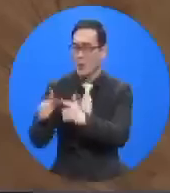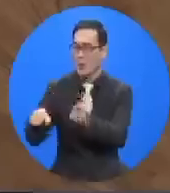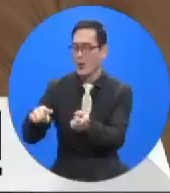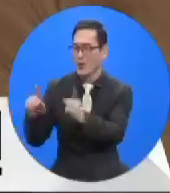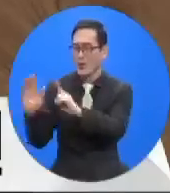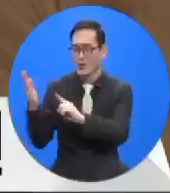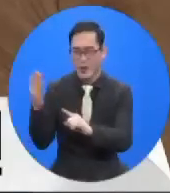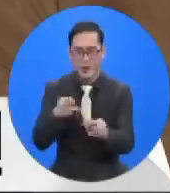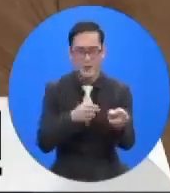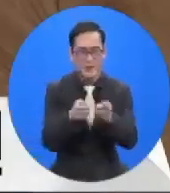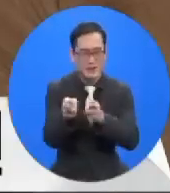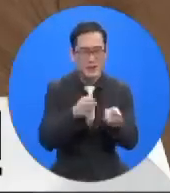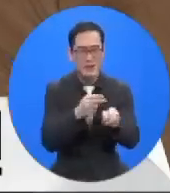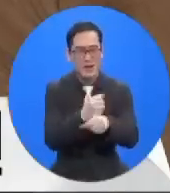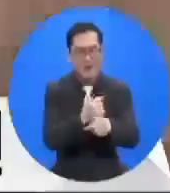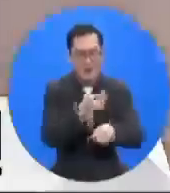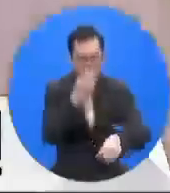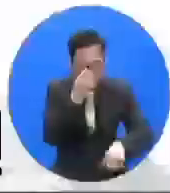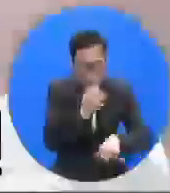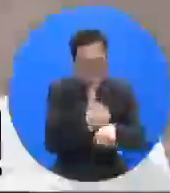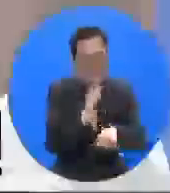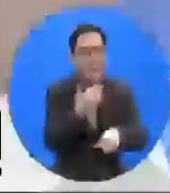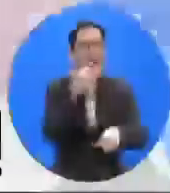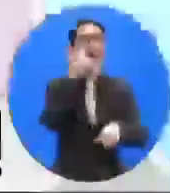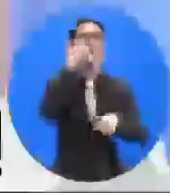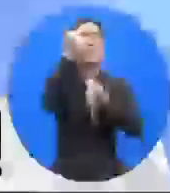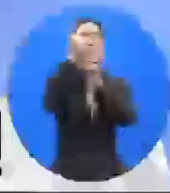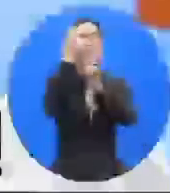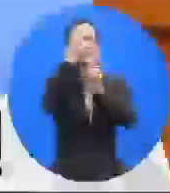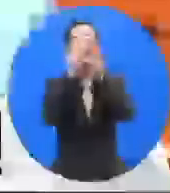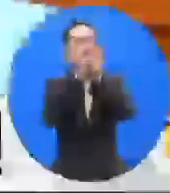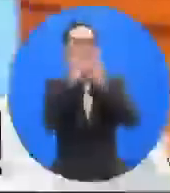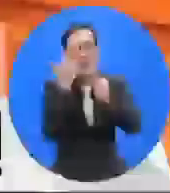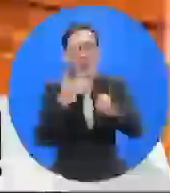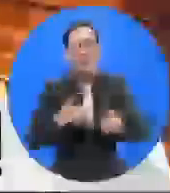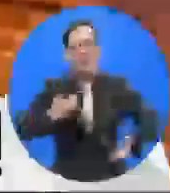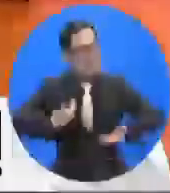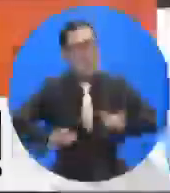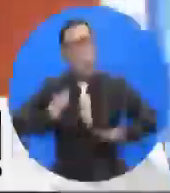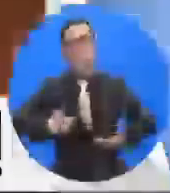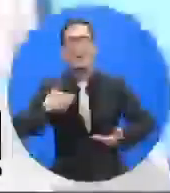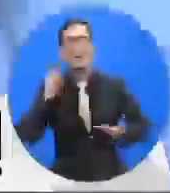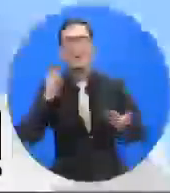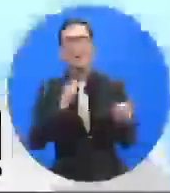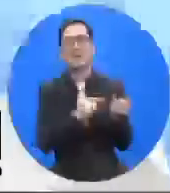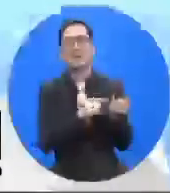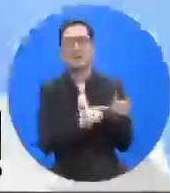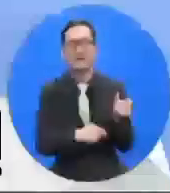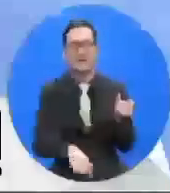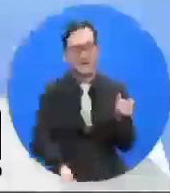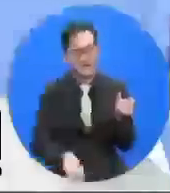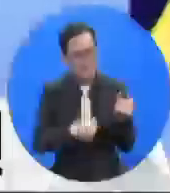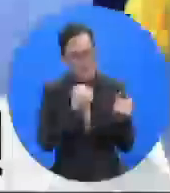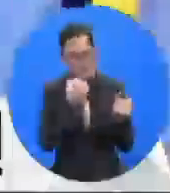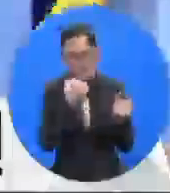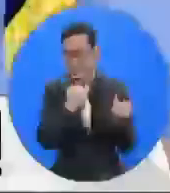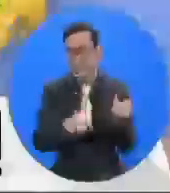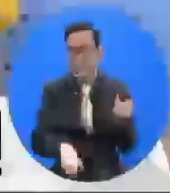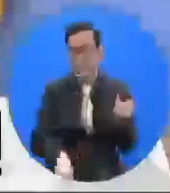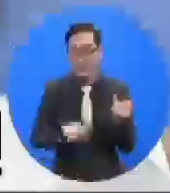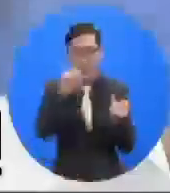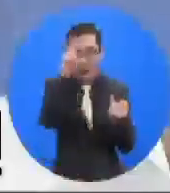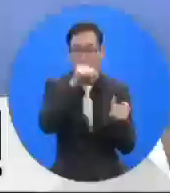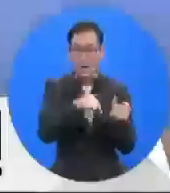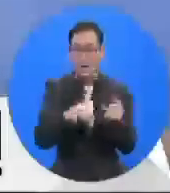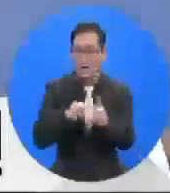되고 빙상계도 취재해야 되고 하여튼 어제 나와서 손혜원 의원이 저거를 이 기자회견을 주재하는데 좀 당황스러웠어요. 왜